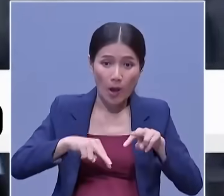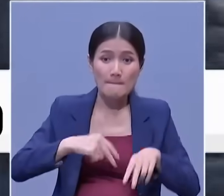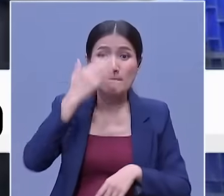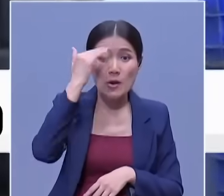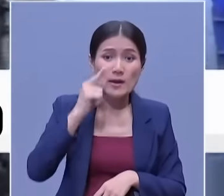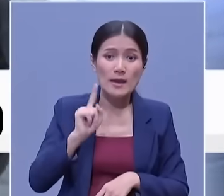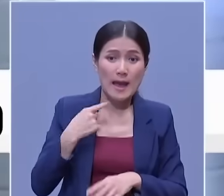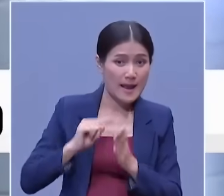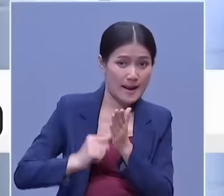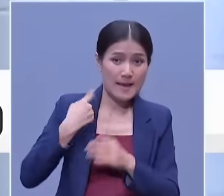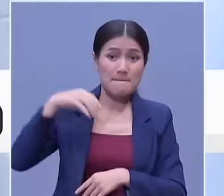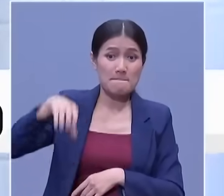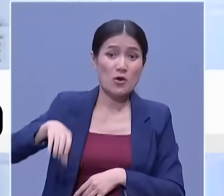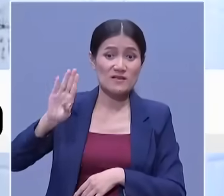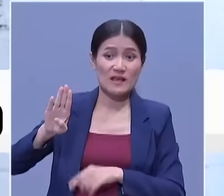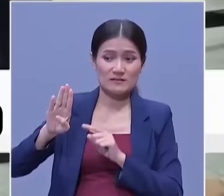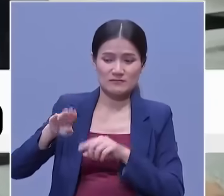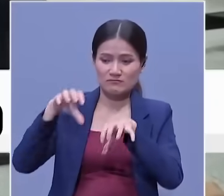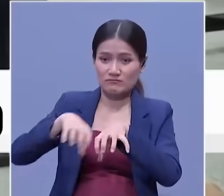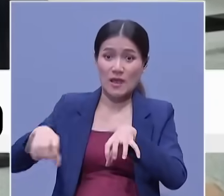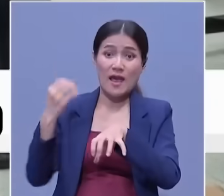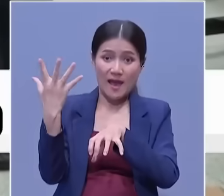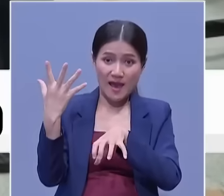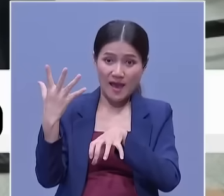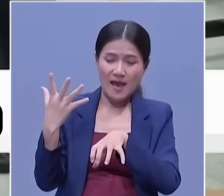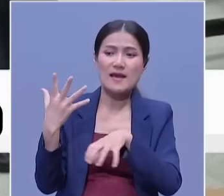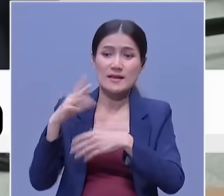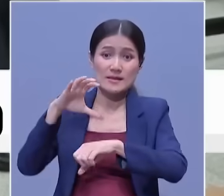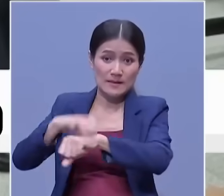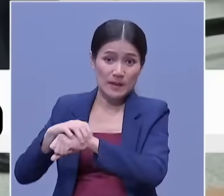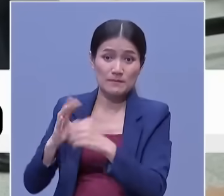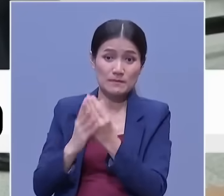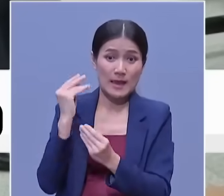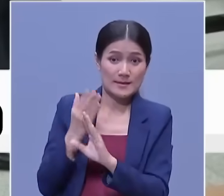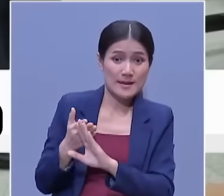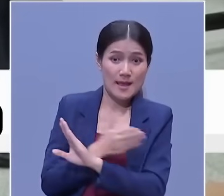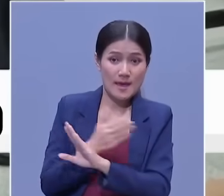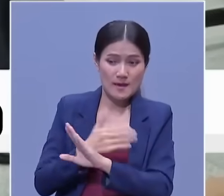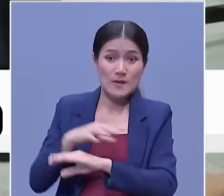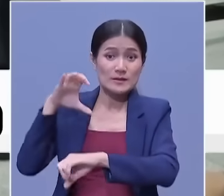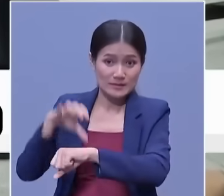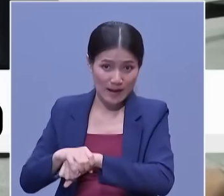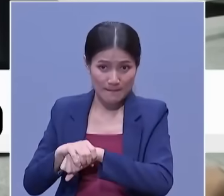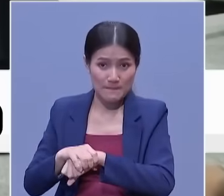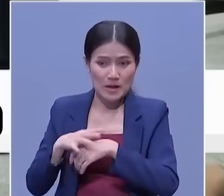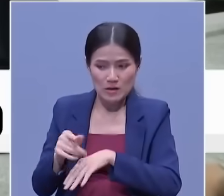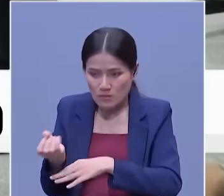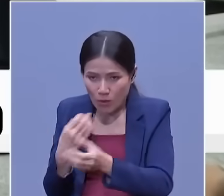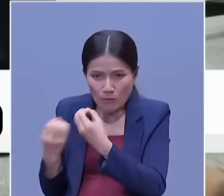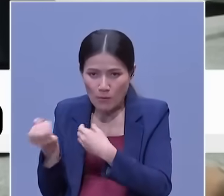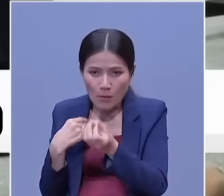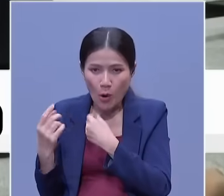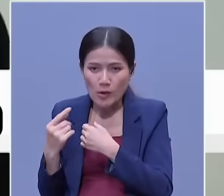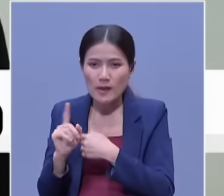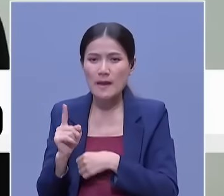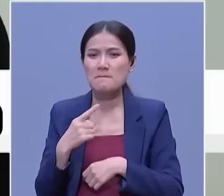ริษัทนำเข้าหมูเถื่อนรายใหญ่5บริษัทผู้ต้องหา6รายเมื่อสัปดาห์ที่ผ่านมานะครับโดยผู้ต้องหาให้การซัดทอดว่